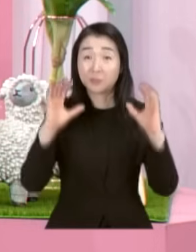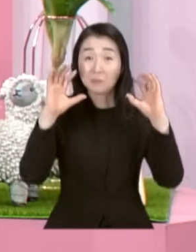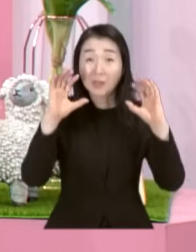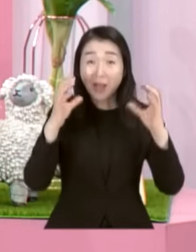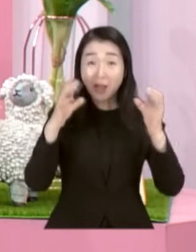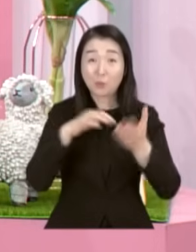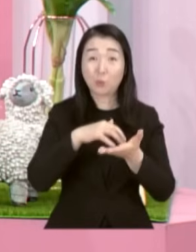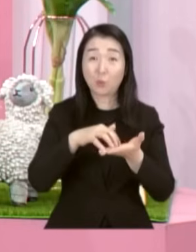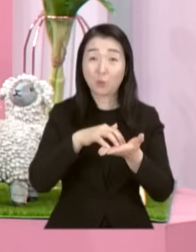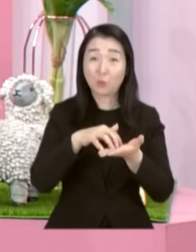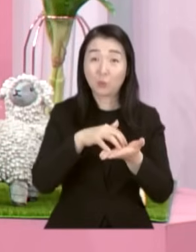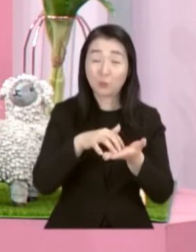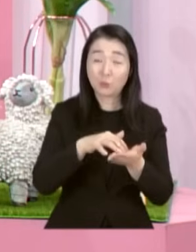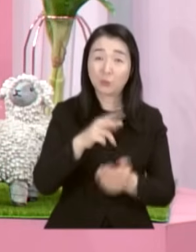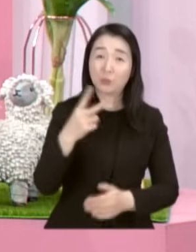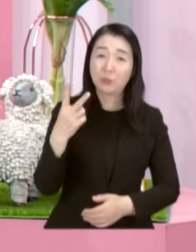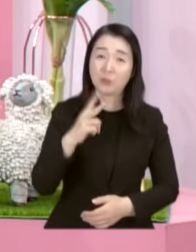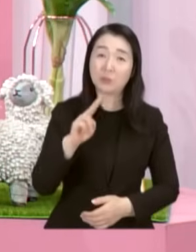아동들이